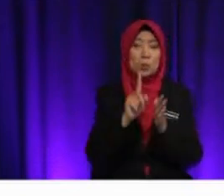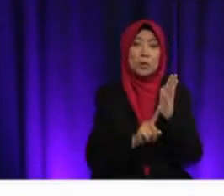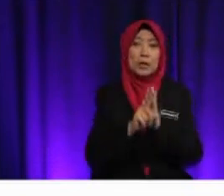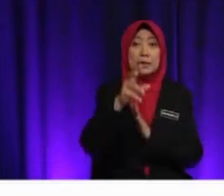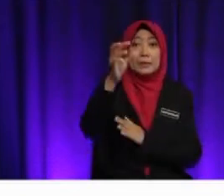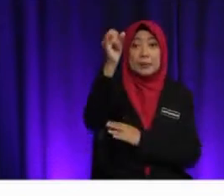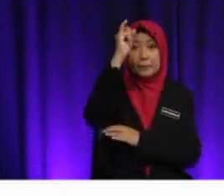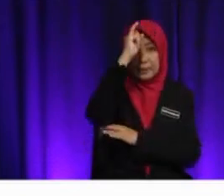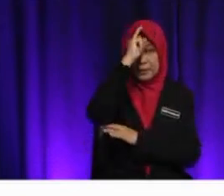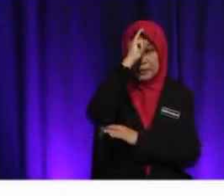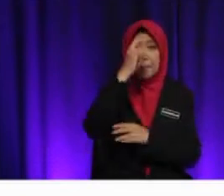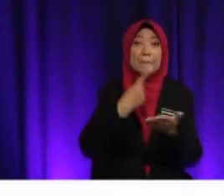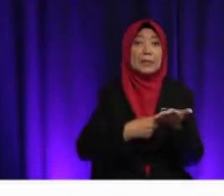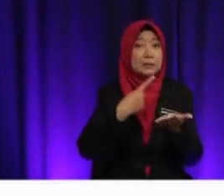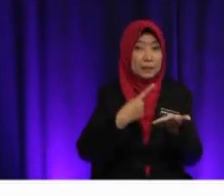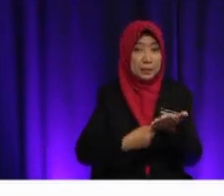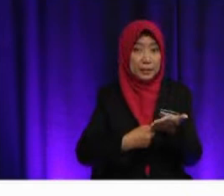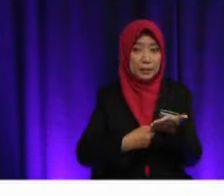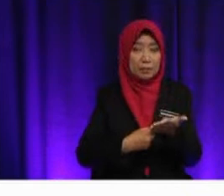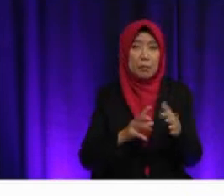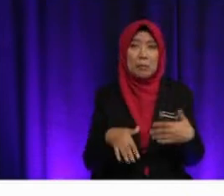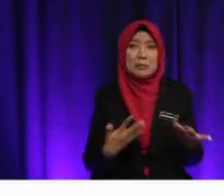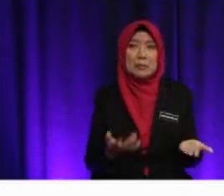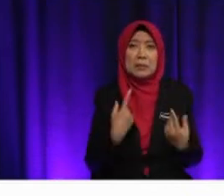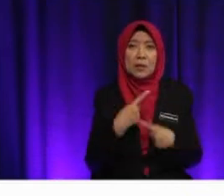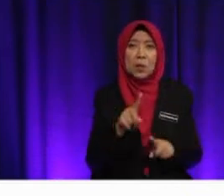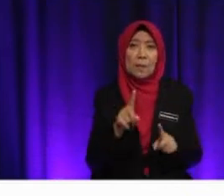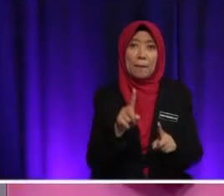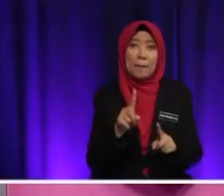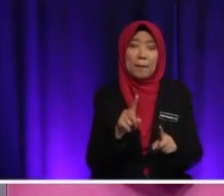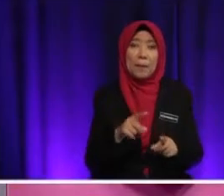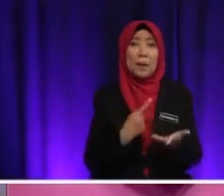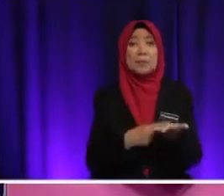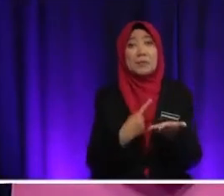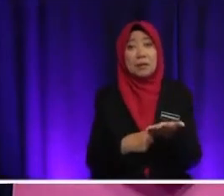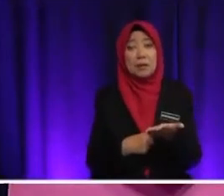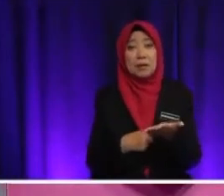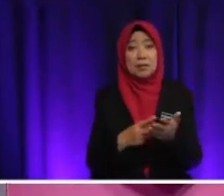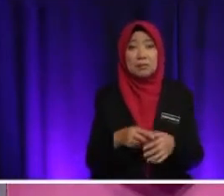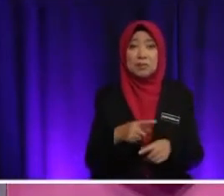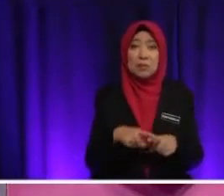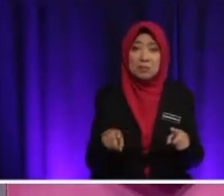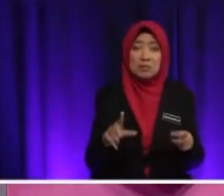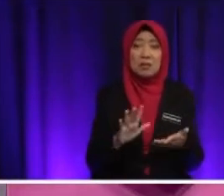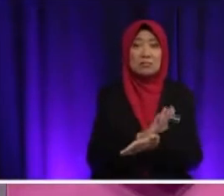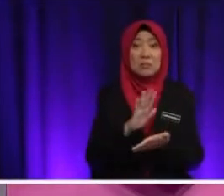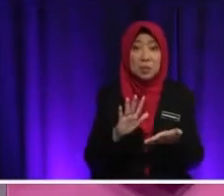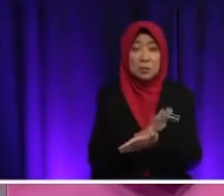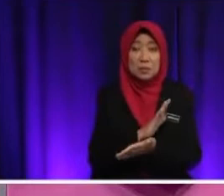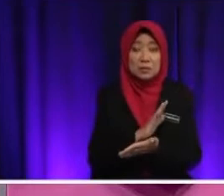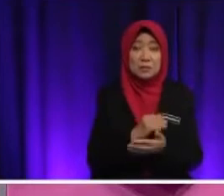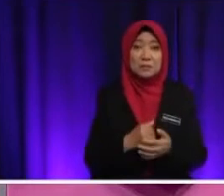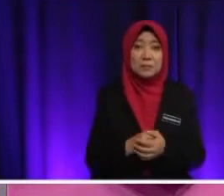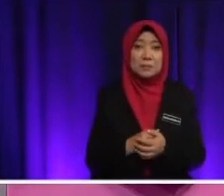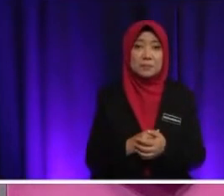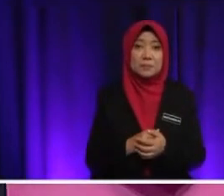iman. Bincangkan. Allah Kim, macam mana nak jawab ni? Ya, macam mana nak jawab? Suruh bincang pula. Sedangkan nak jawab kertas ni. Betul. Okey, macam